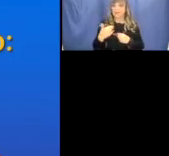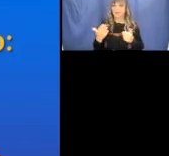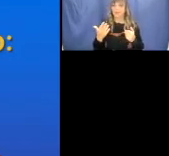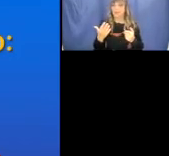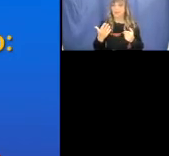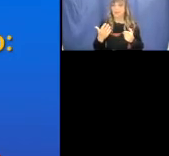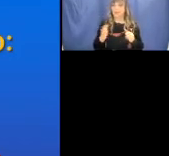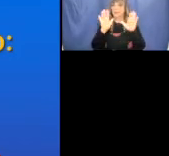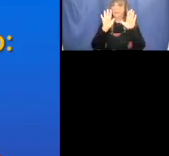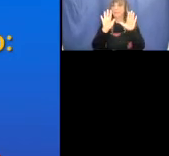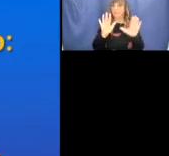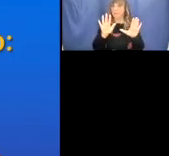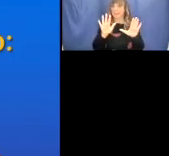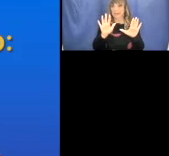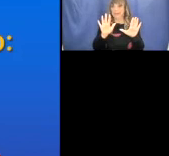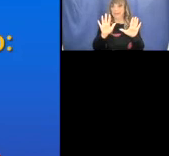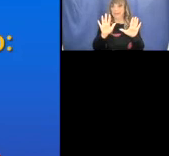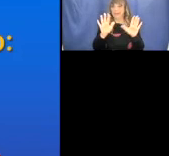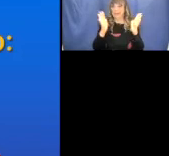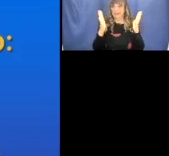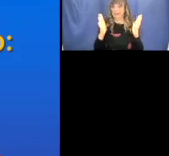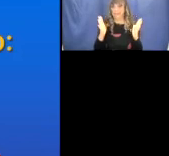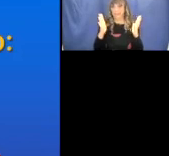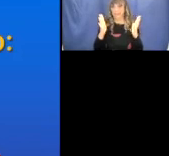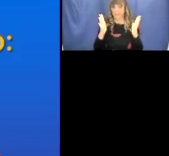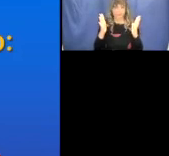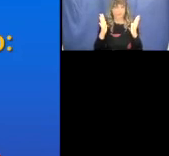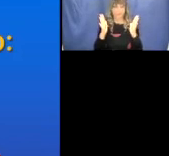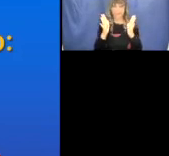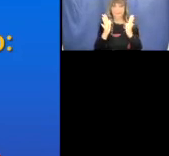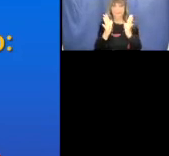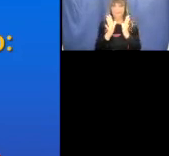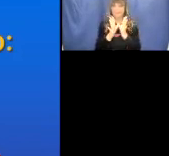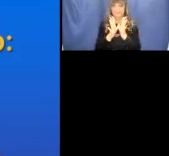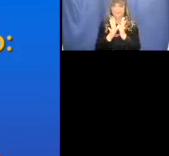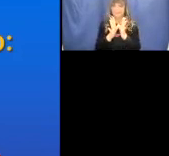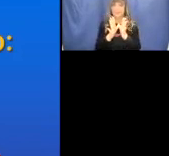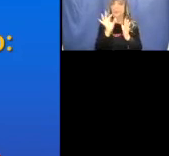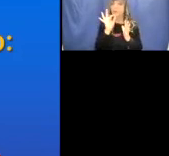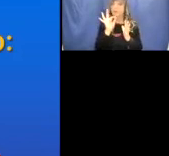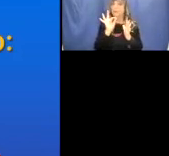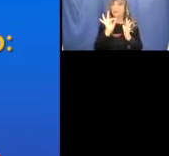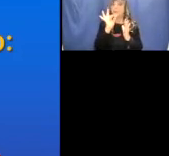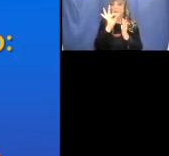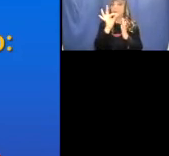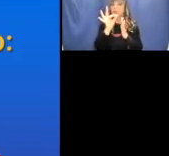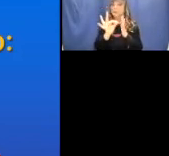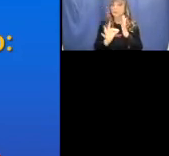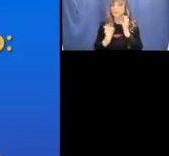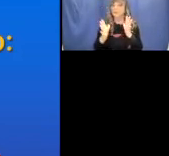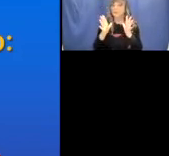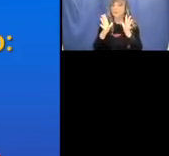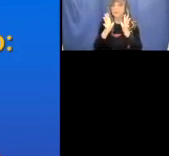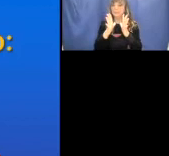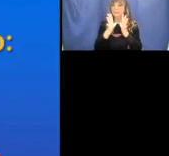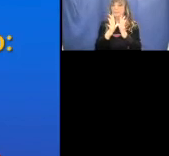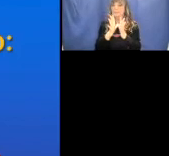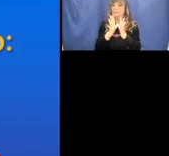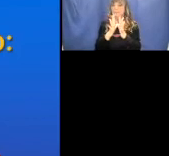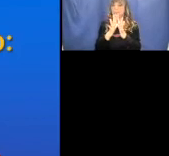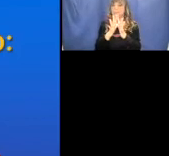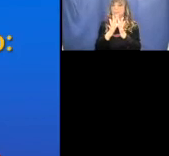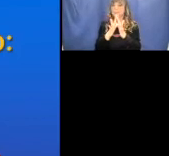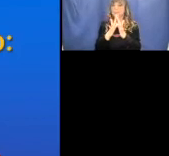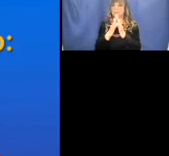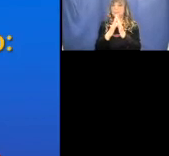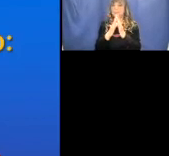posizioniamo le mani un riff ronte all'altra vediamo che ogni punto della mano è in corrispondenza di